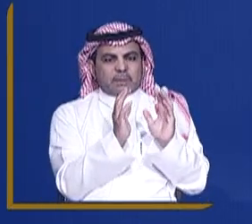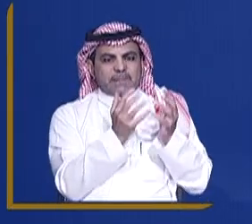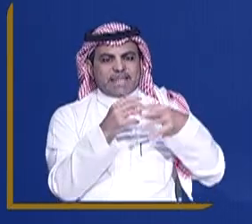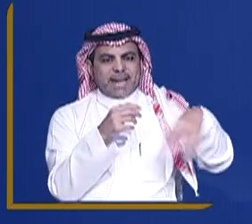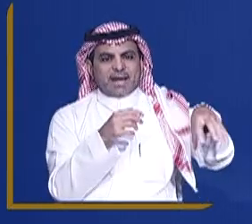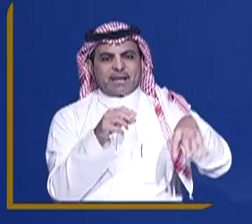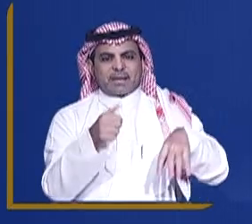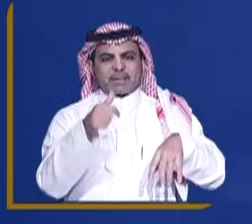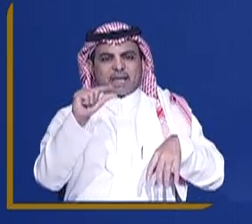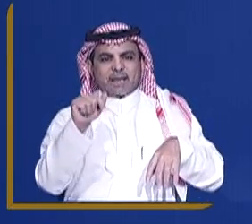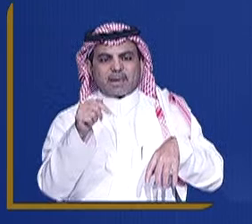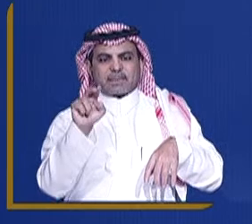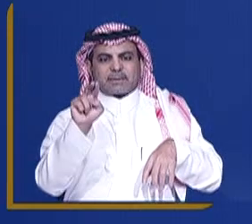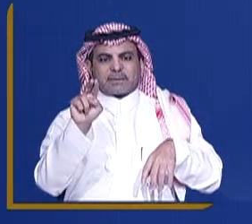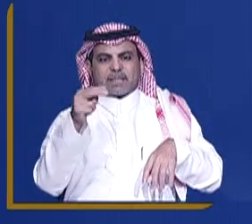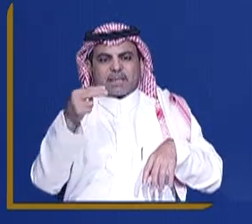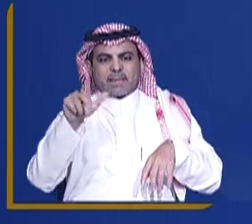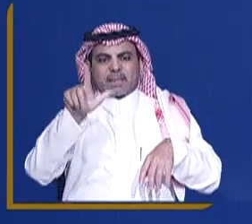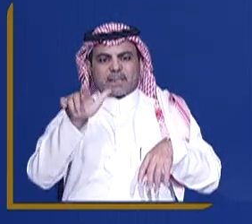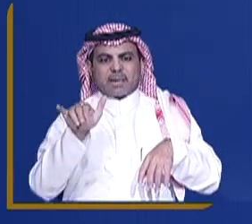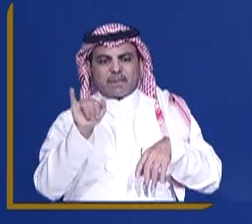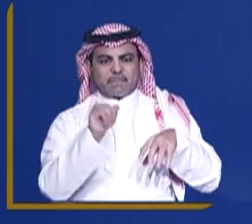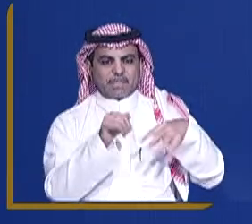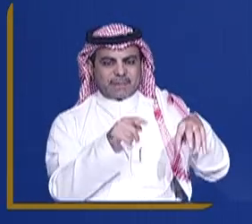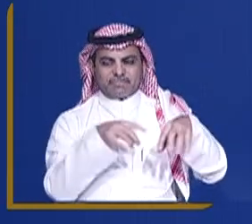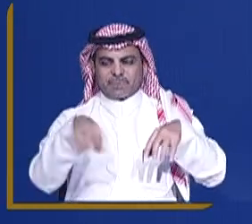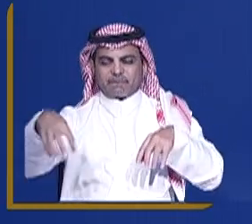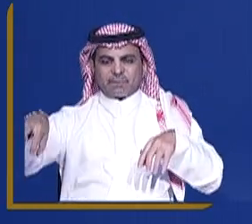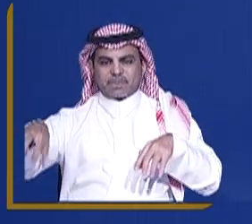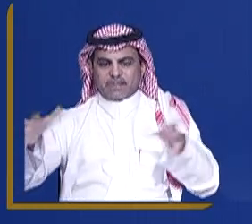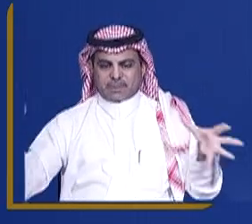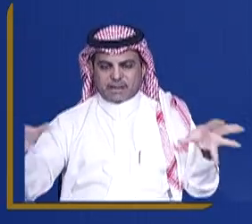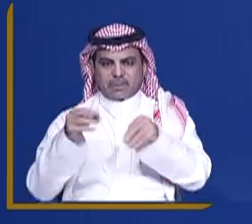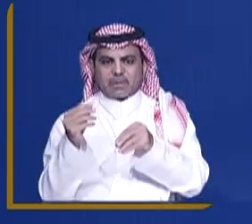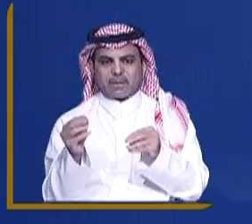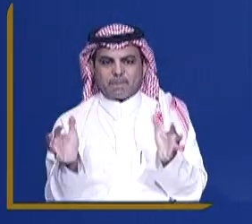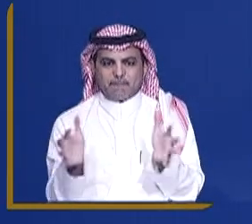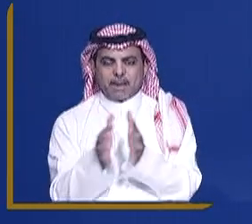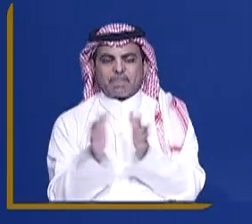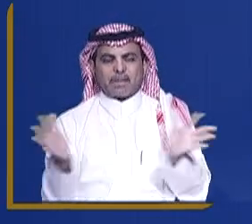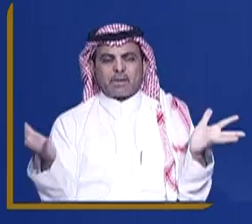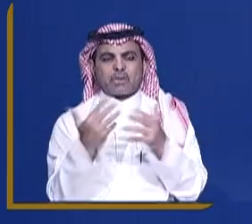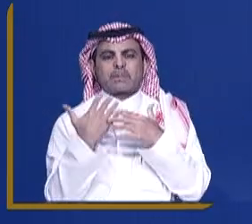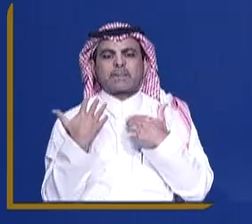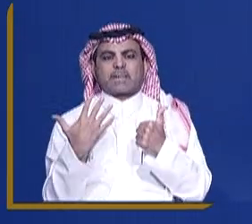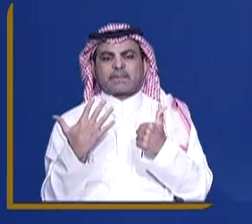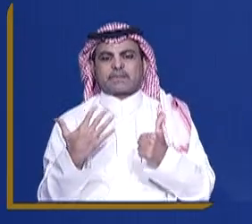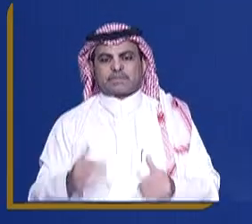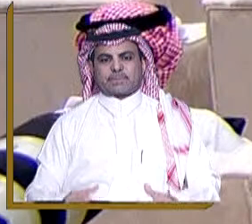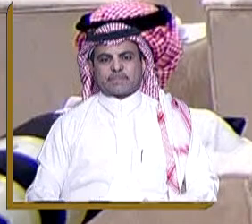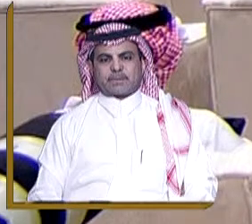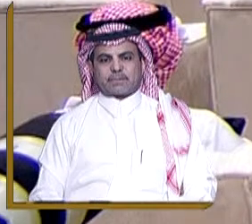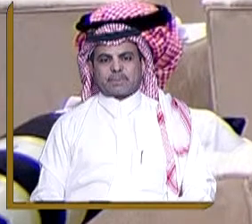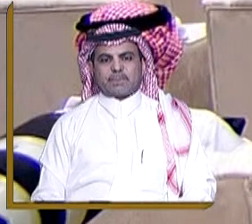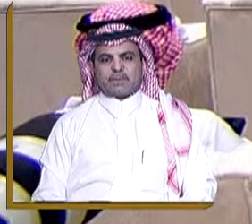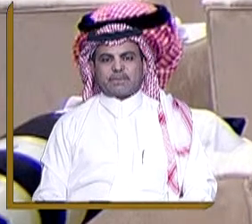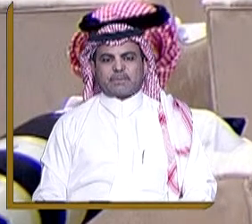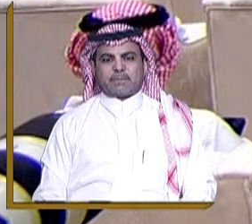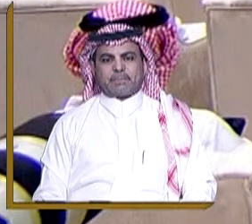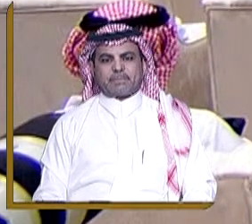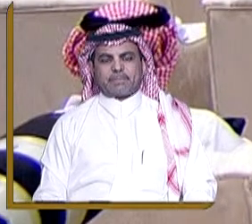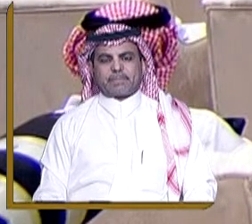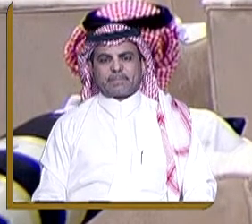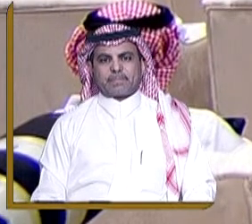البرامج التطويرية اللي تسعى لها الوزارة لتحسين العملية التعليمية والتربوية إن شاء الله. تفضل يا سمك.